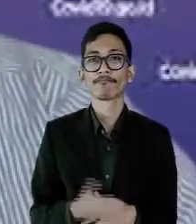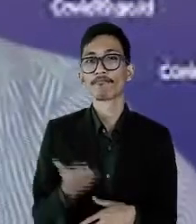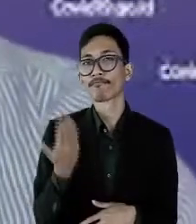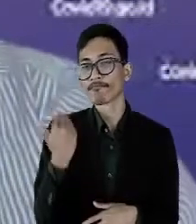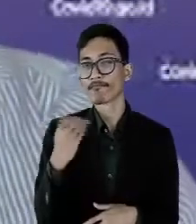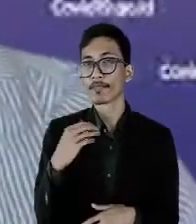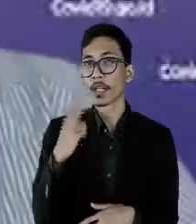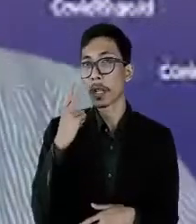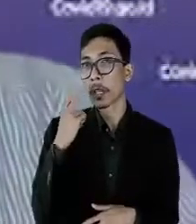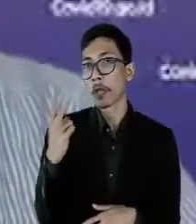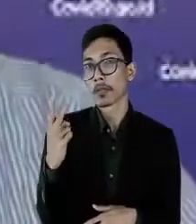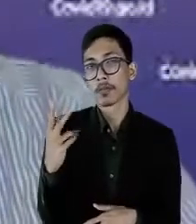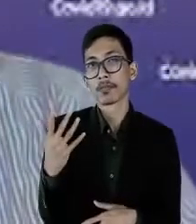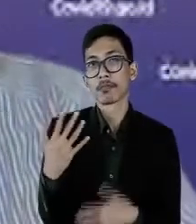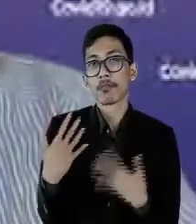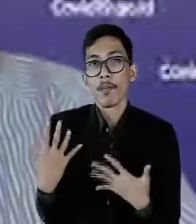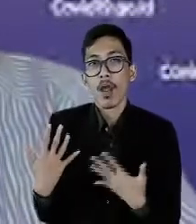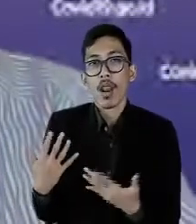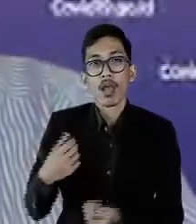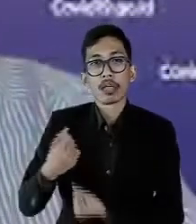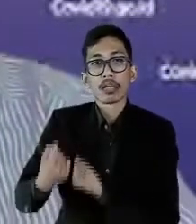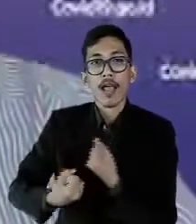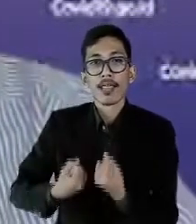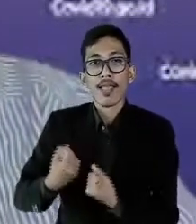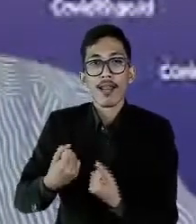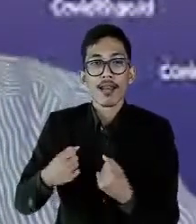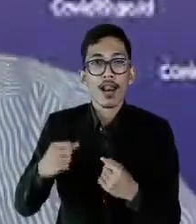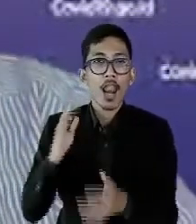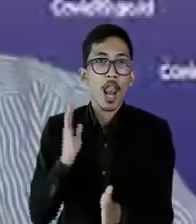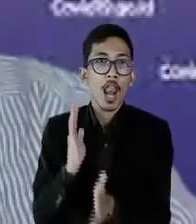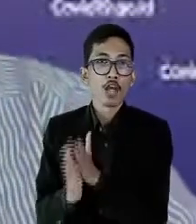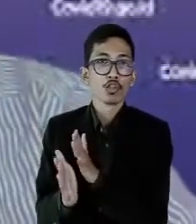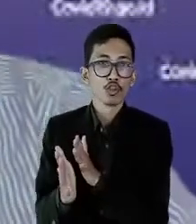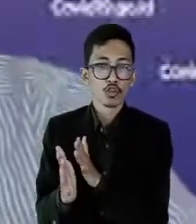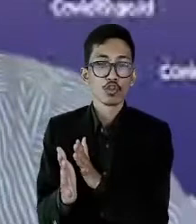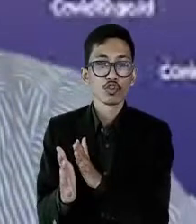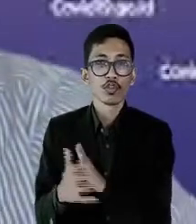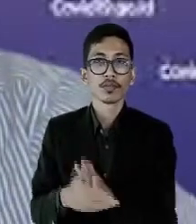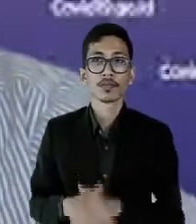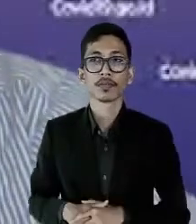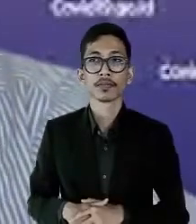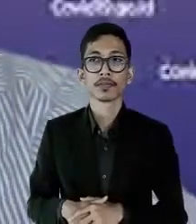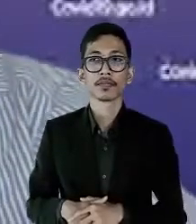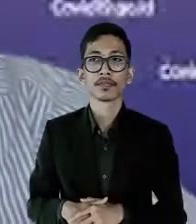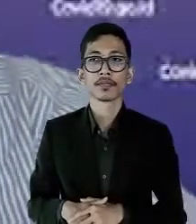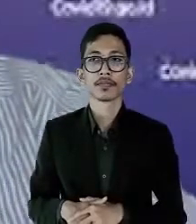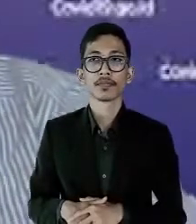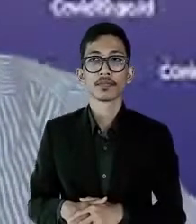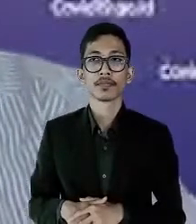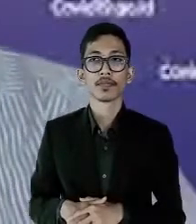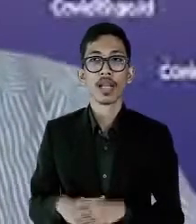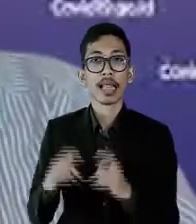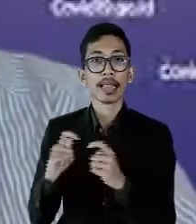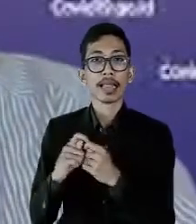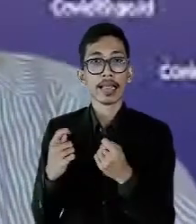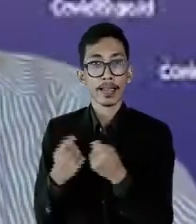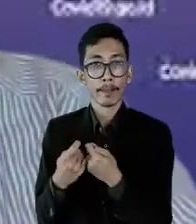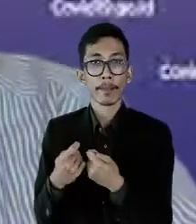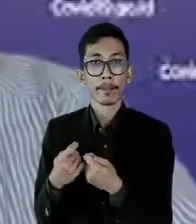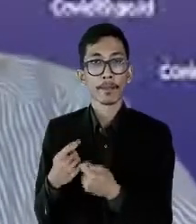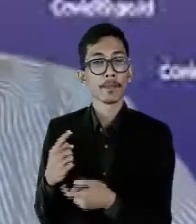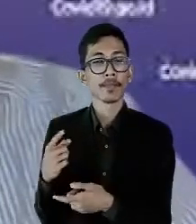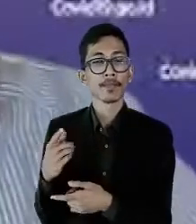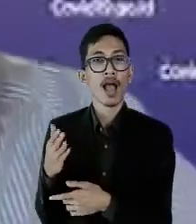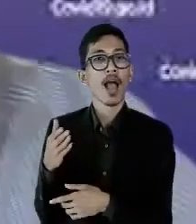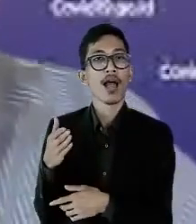melihat bagaimana kegiatan langsung di lapangan yang karena tim kami ada di Kabupaten Jayapura, kalau